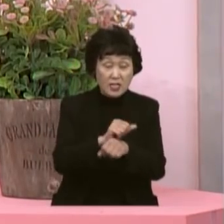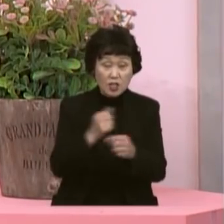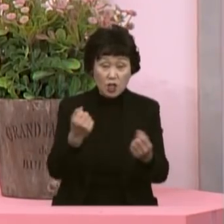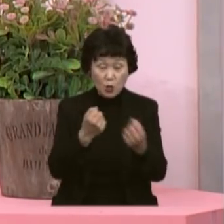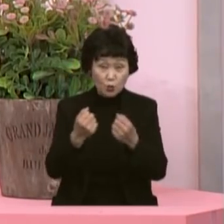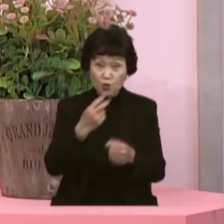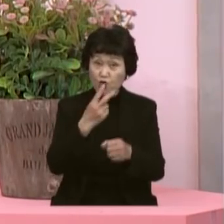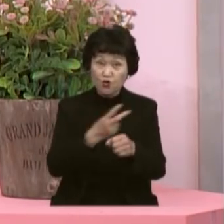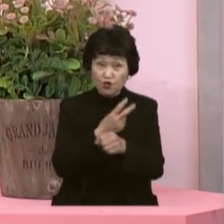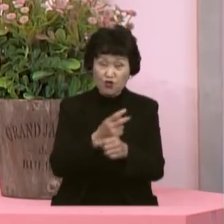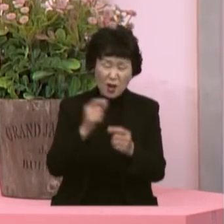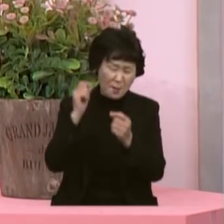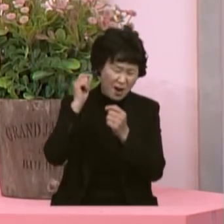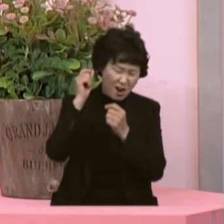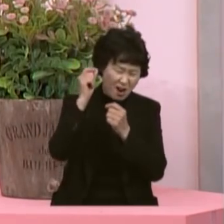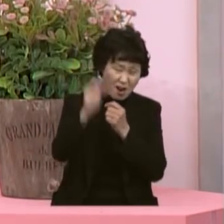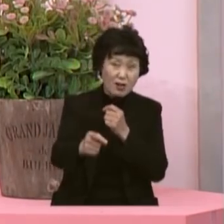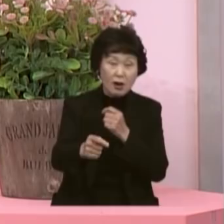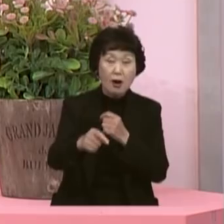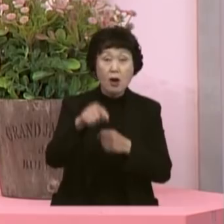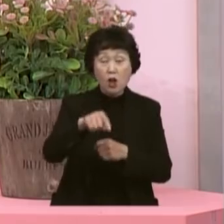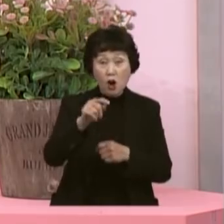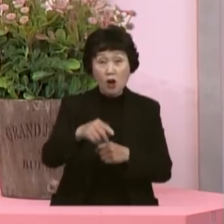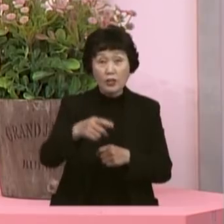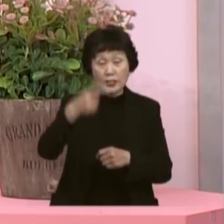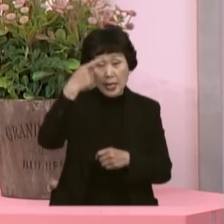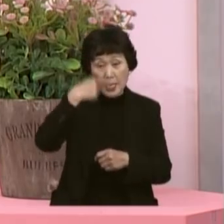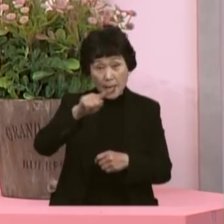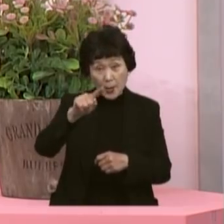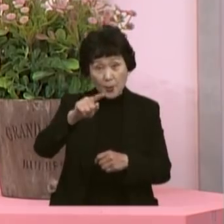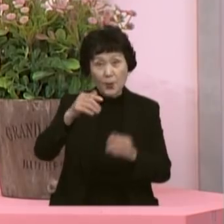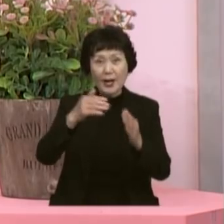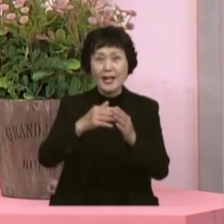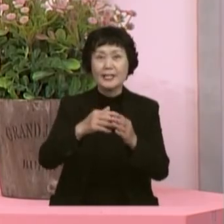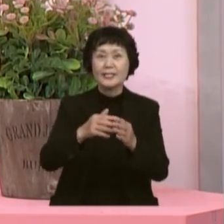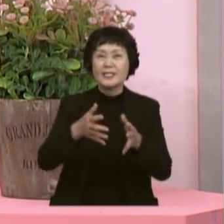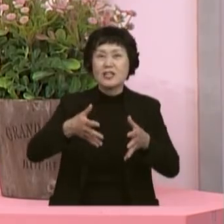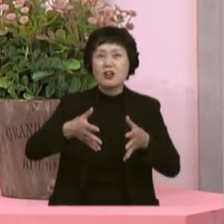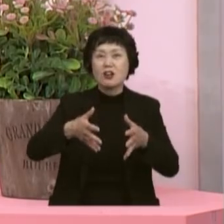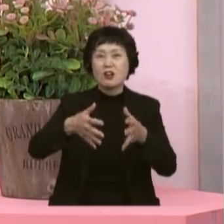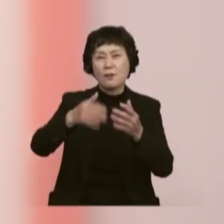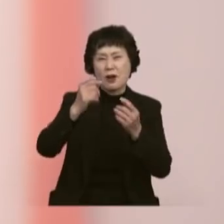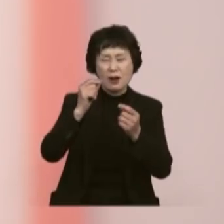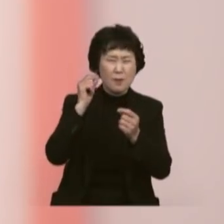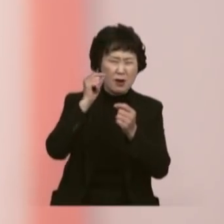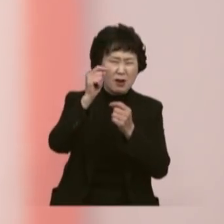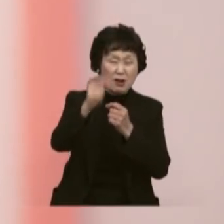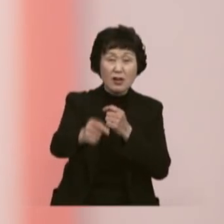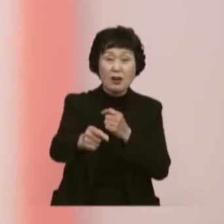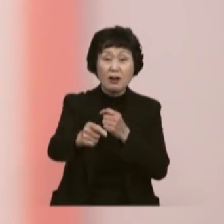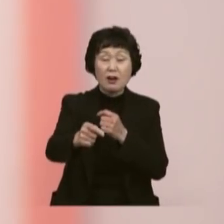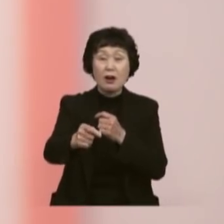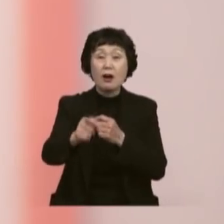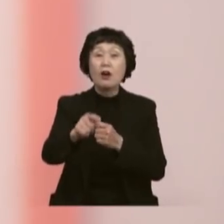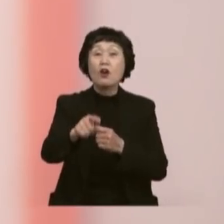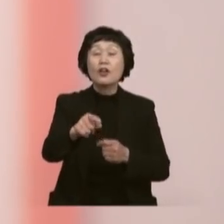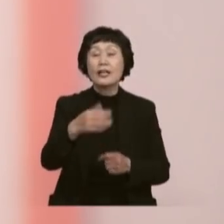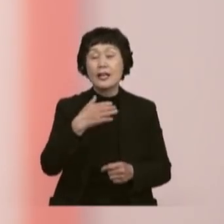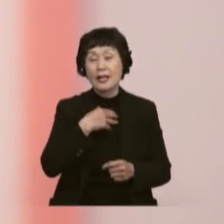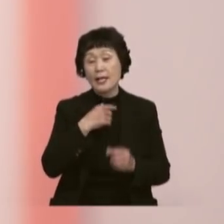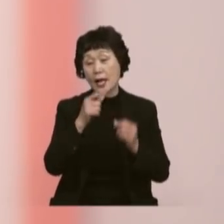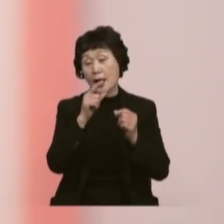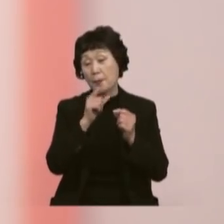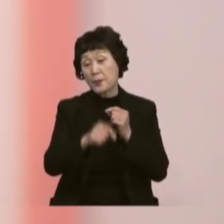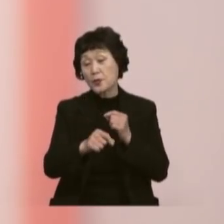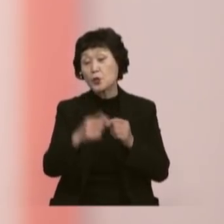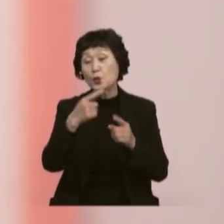멀어요. 여기서 태국까지 가는 거리인데 목사님이 저를 보더니 미안해서 그래서 왜요? 그러니까 거기 사실 우리 지교회가 있는데 요새 교인들이